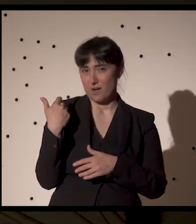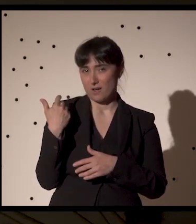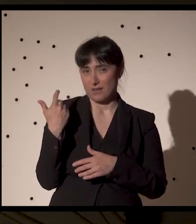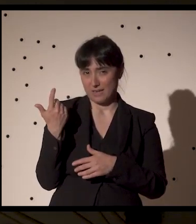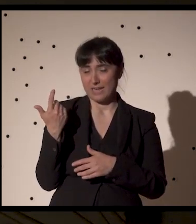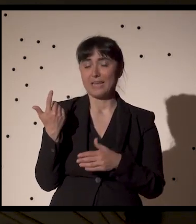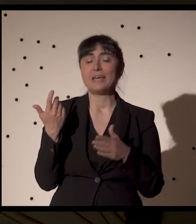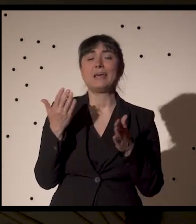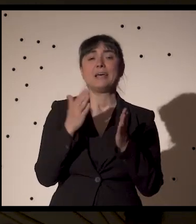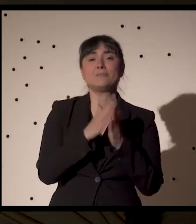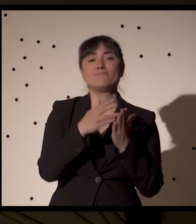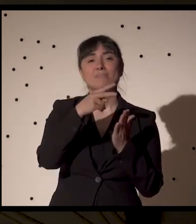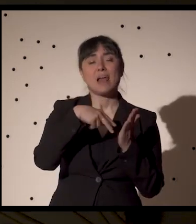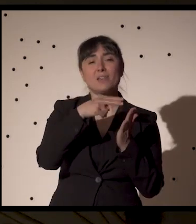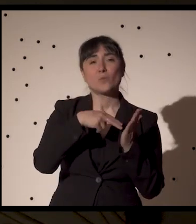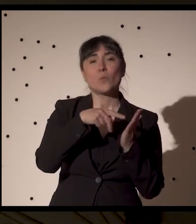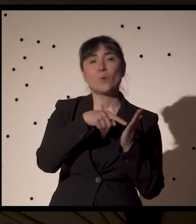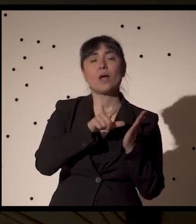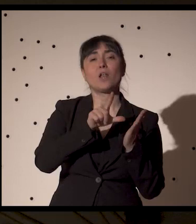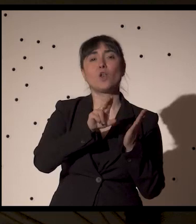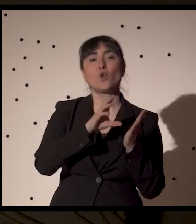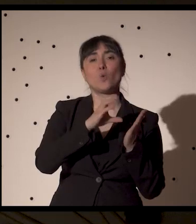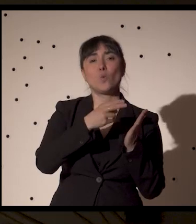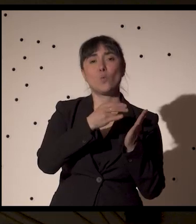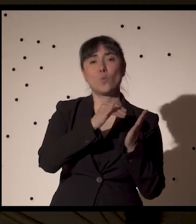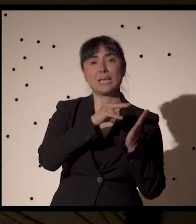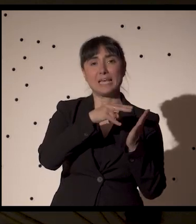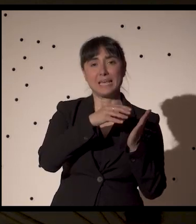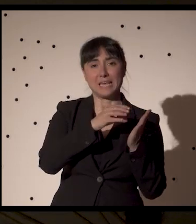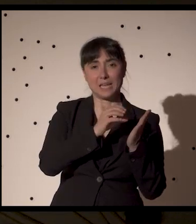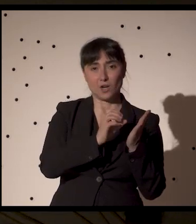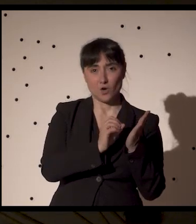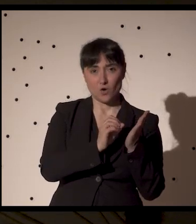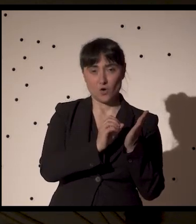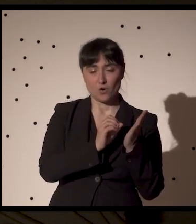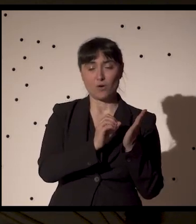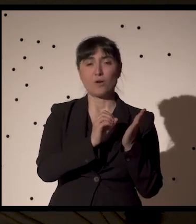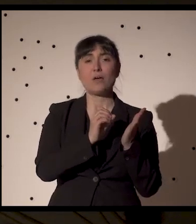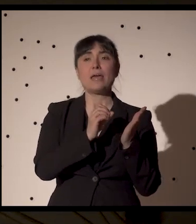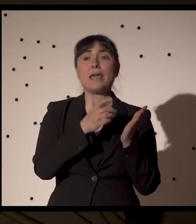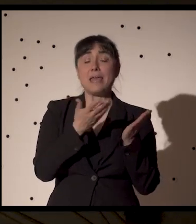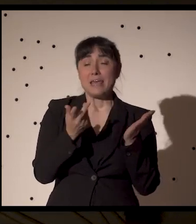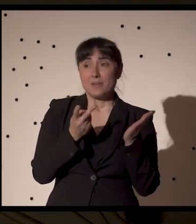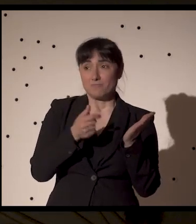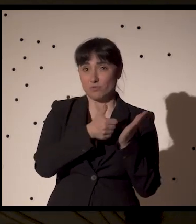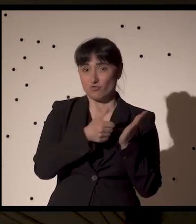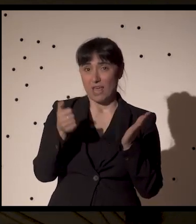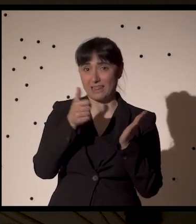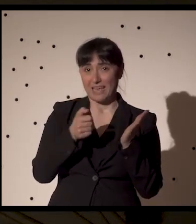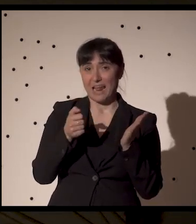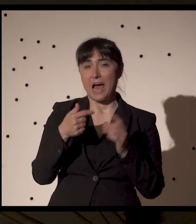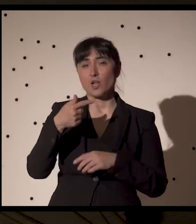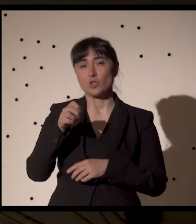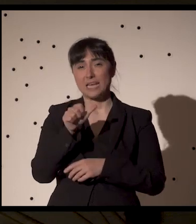Luchino fatta da Umberto Orsini a 40 da Giovanni Agosti e poi su questo Centenario testoriano dovrò